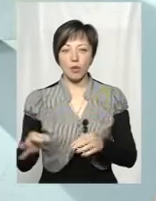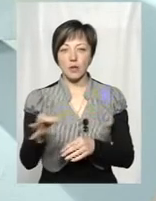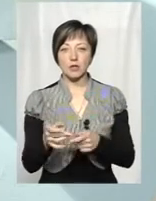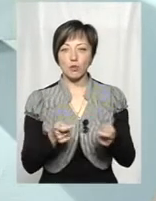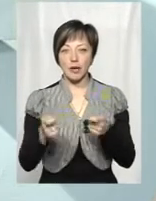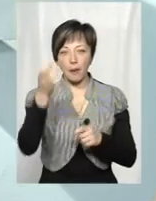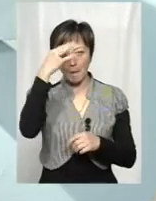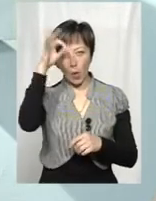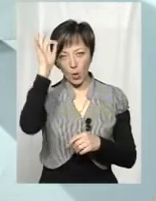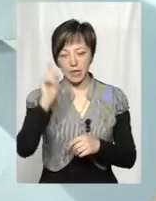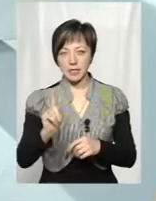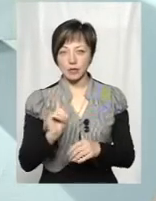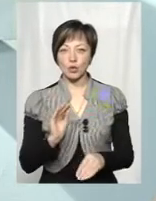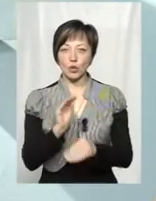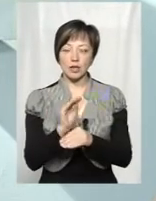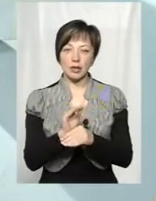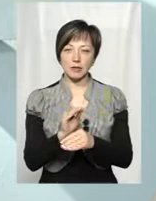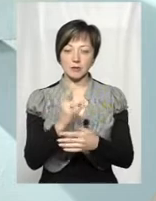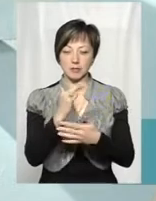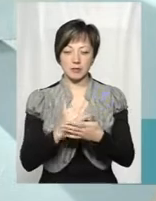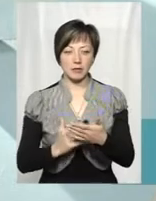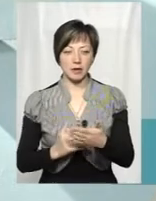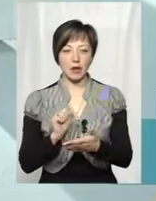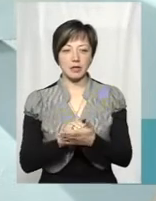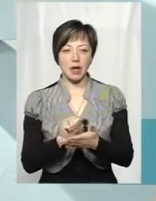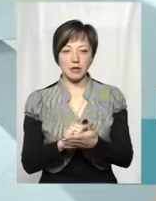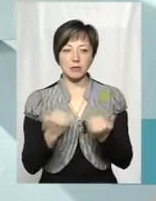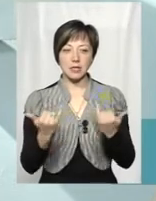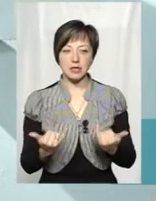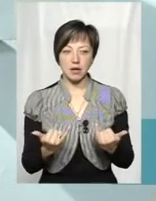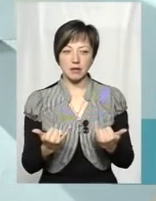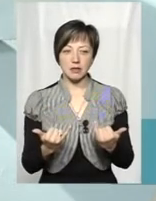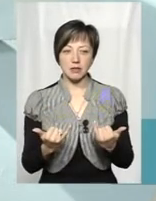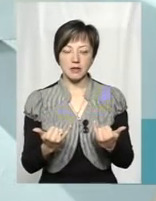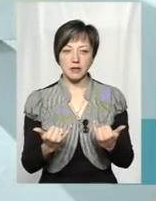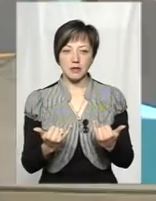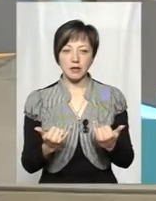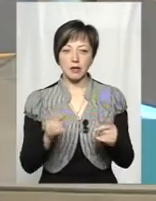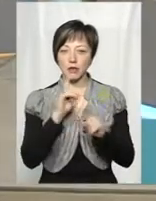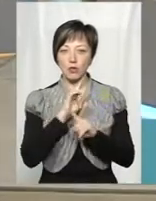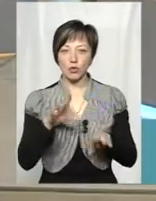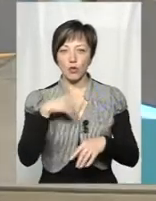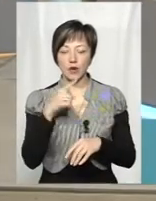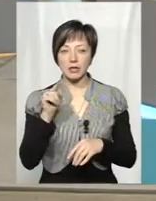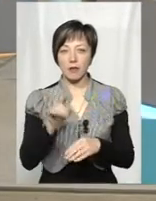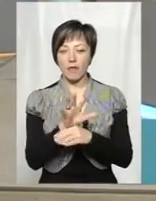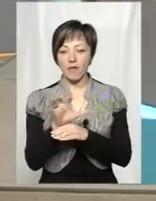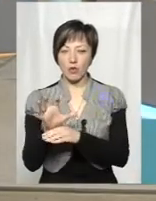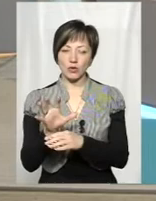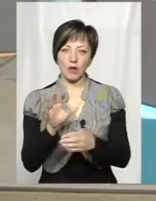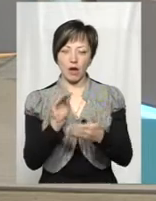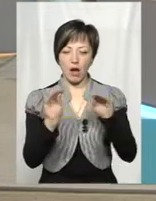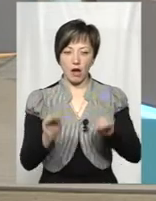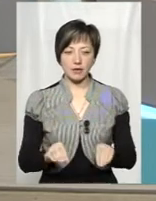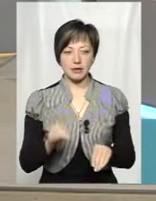управління поліції з додатками, з актами, які, в принципі, зараз я не буду говорити, що там фотосвітлина, акт і